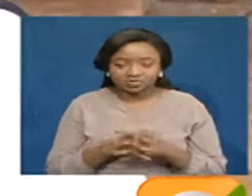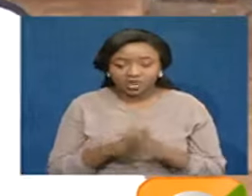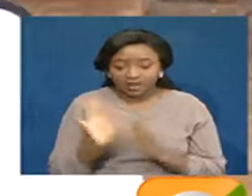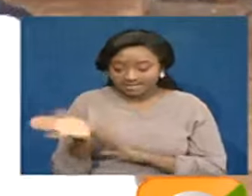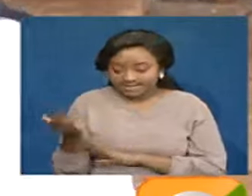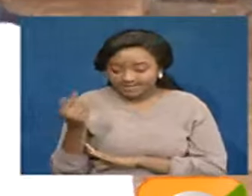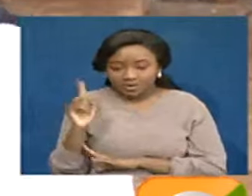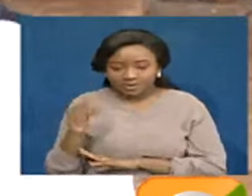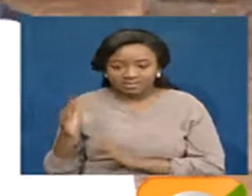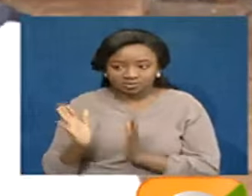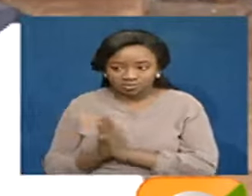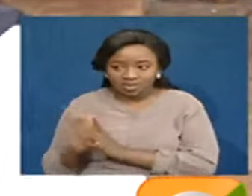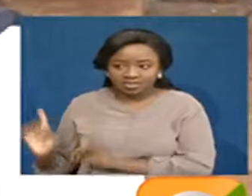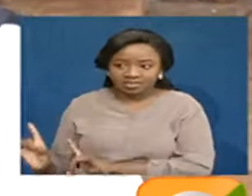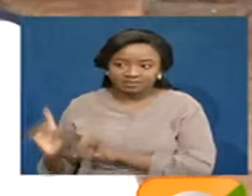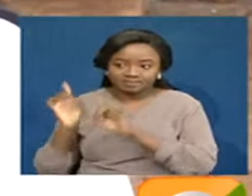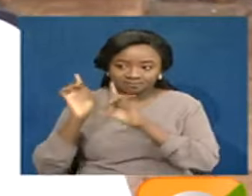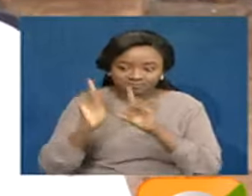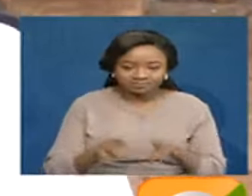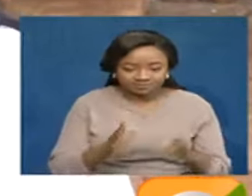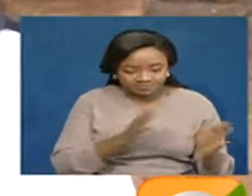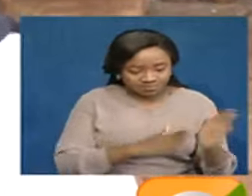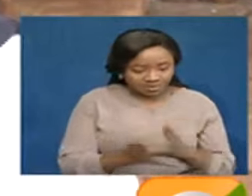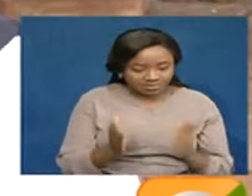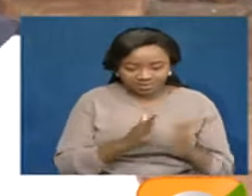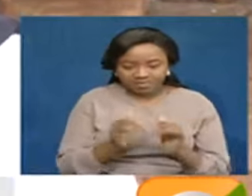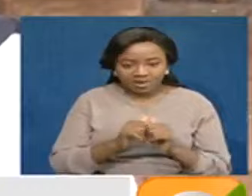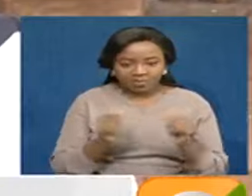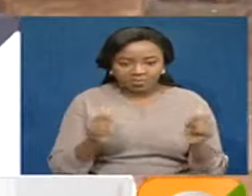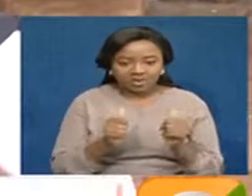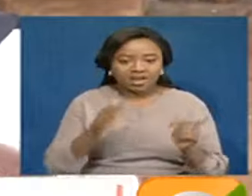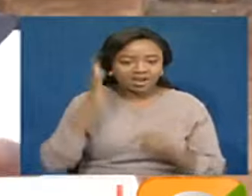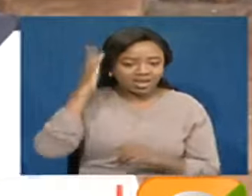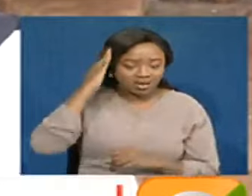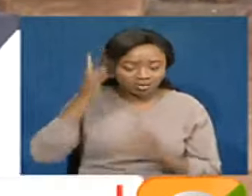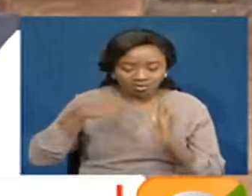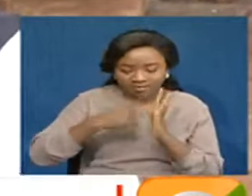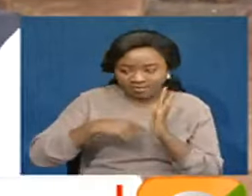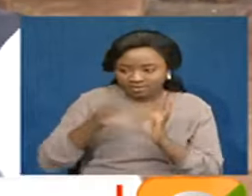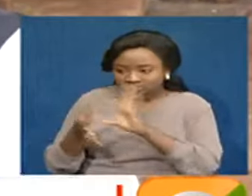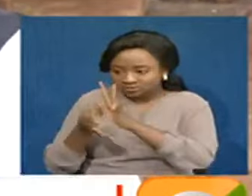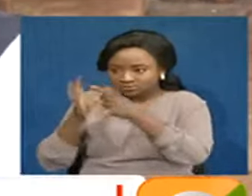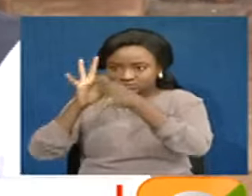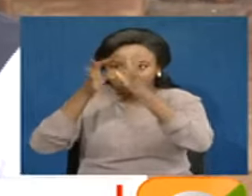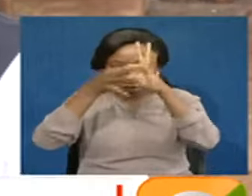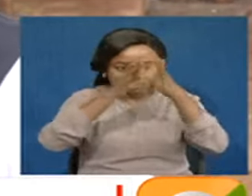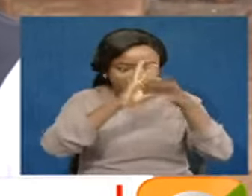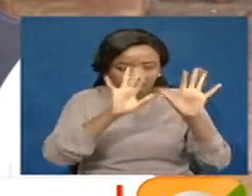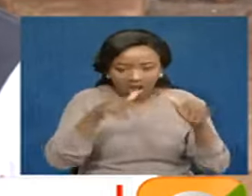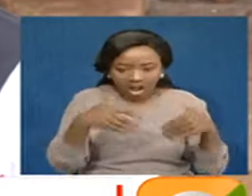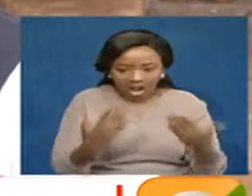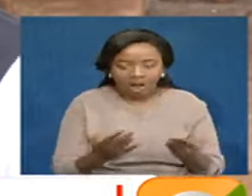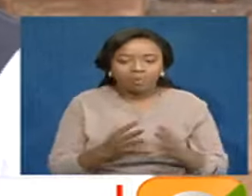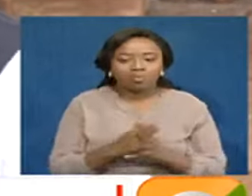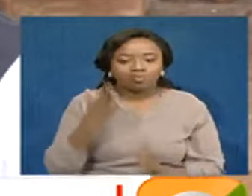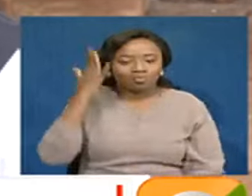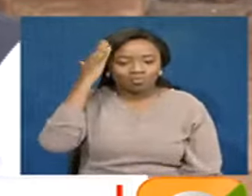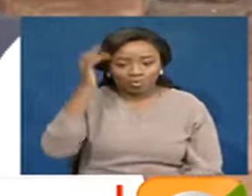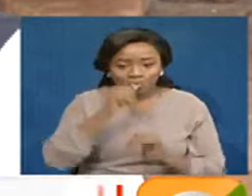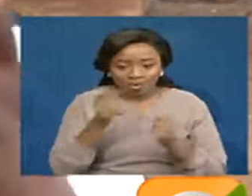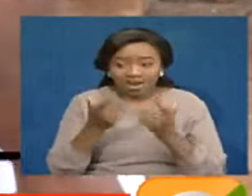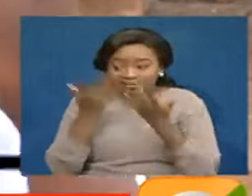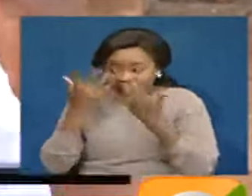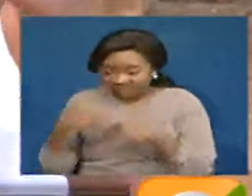they have to go with her, they make her settle, ni wao wanajua zile mashini, hizo mashini venye ziko zinakonektiwa. And in the